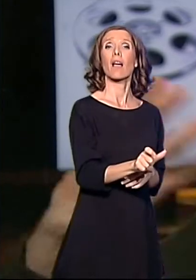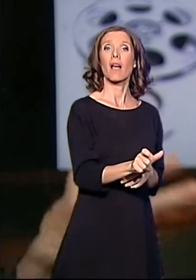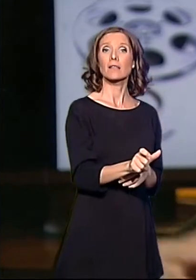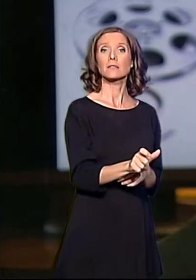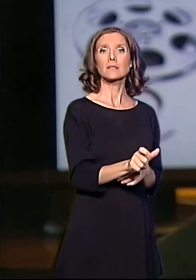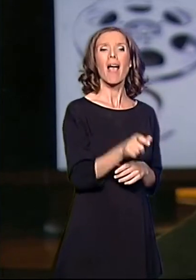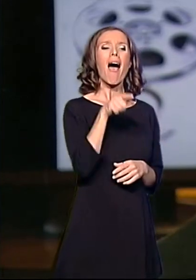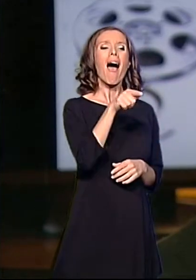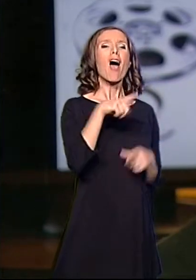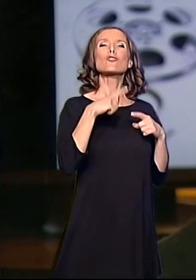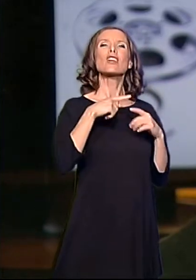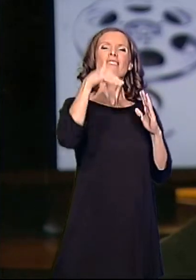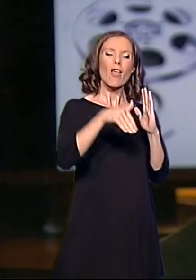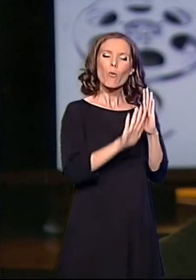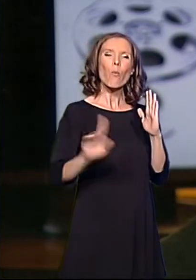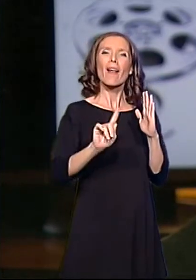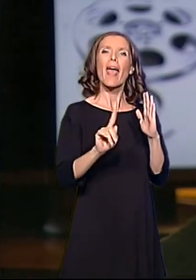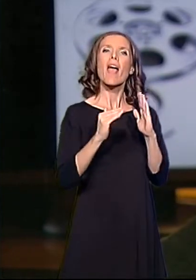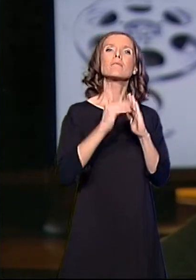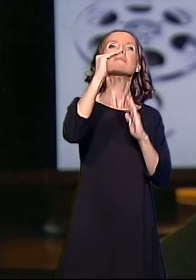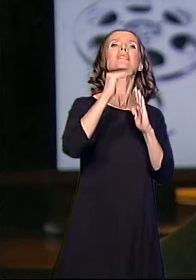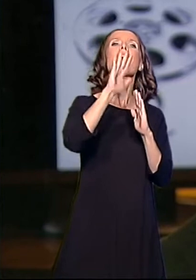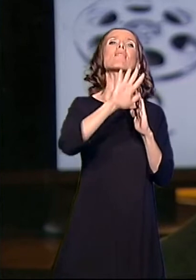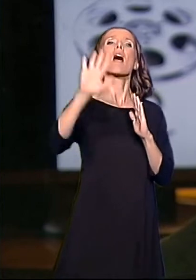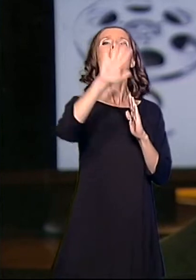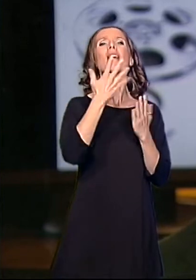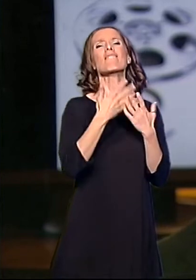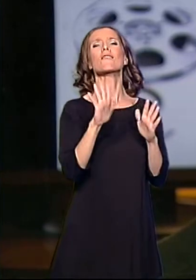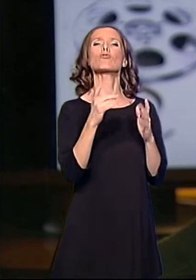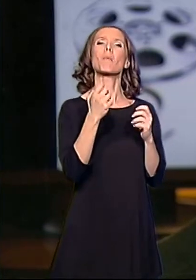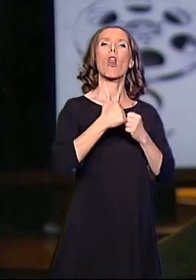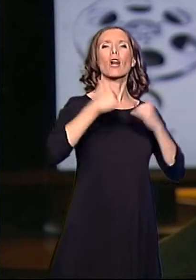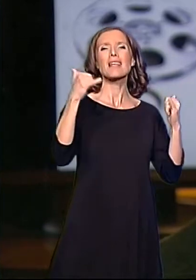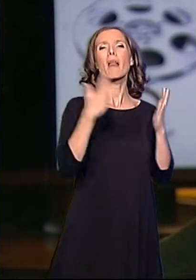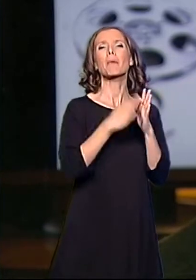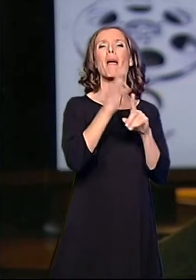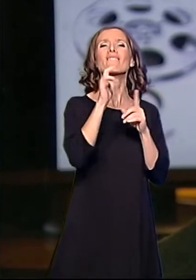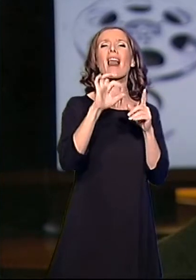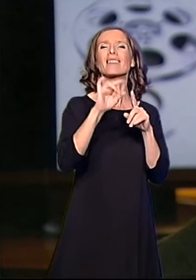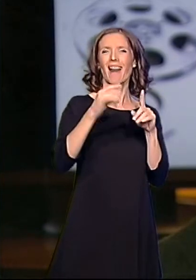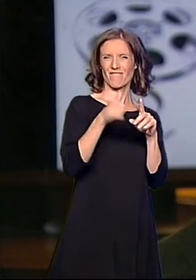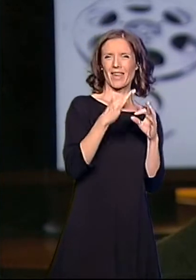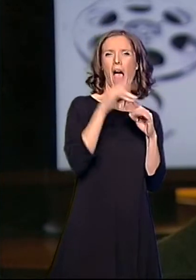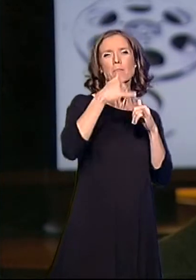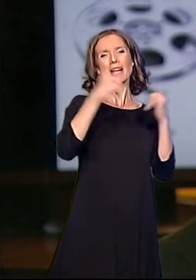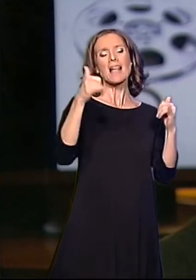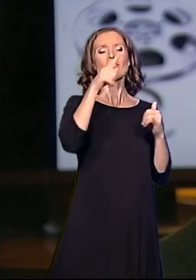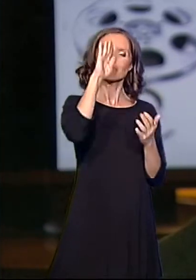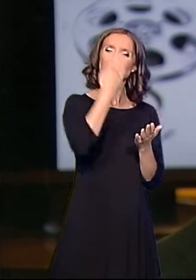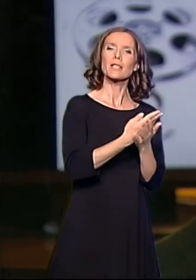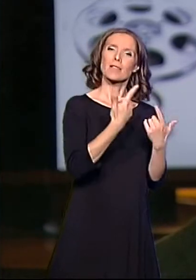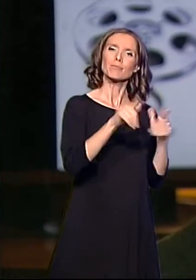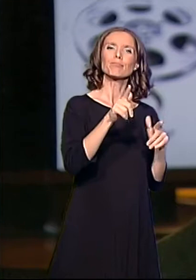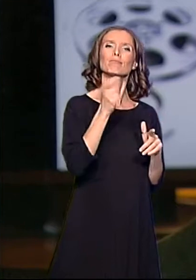iz nekih od emancipovanih država ili iz Filadelfije i on se u stvari uključuje